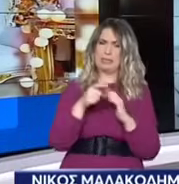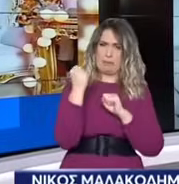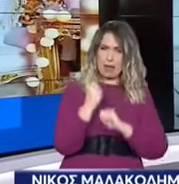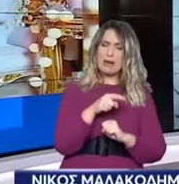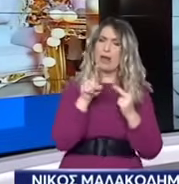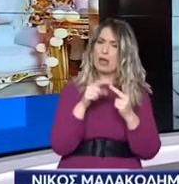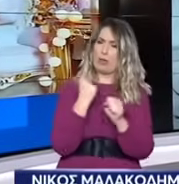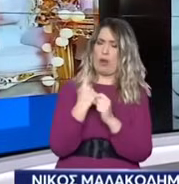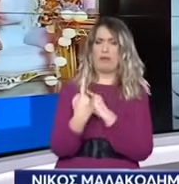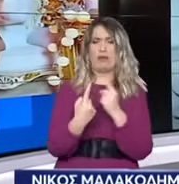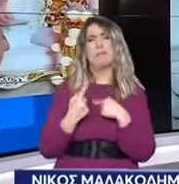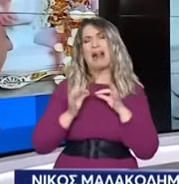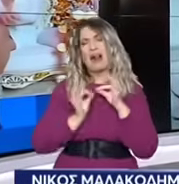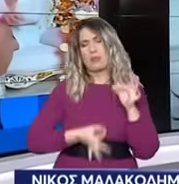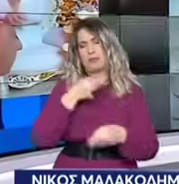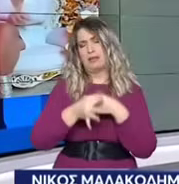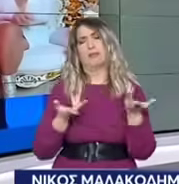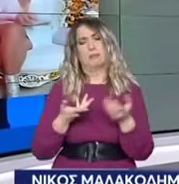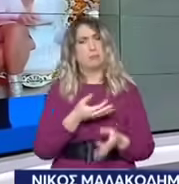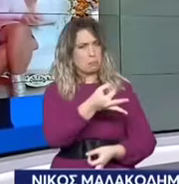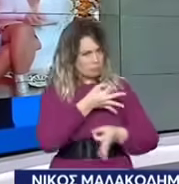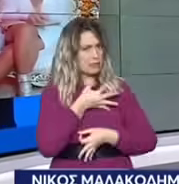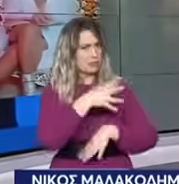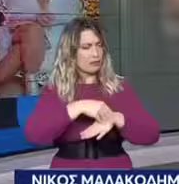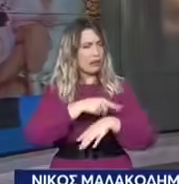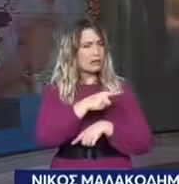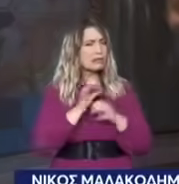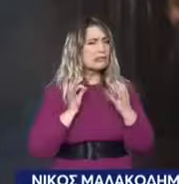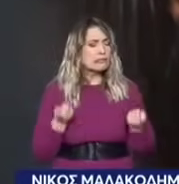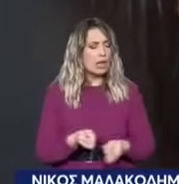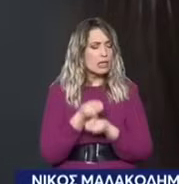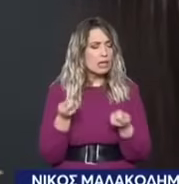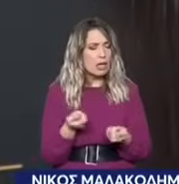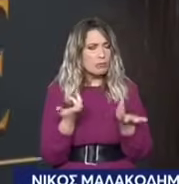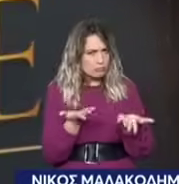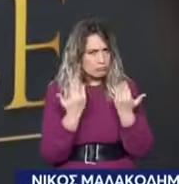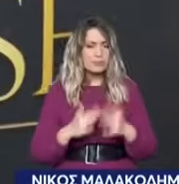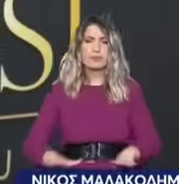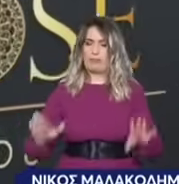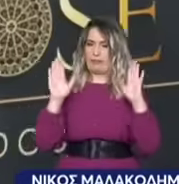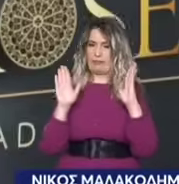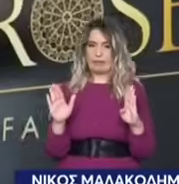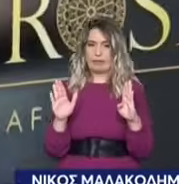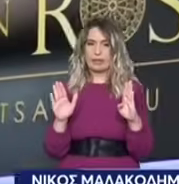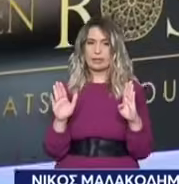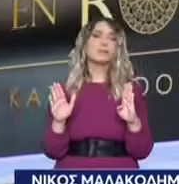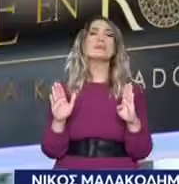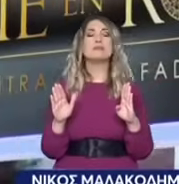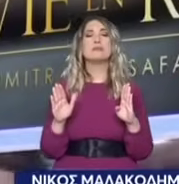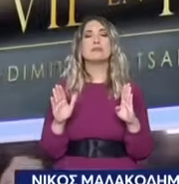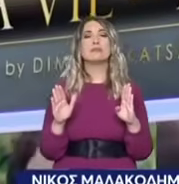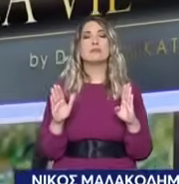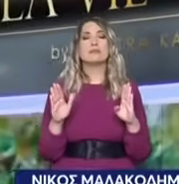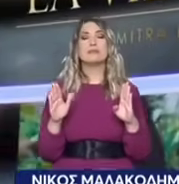λοιπόν? Τι έγινε λοιπόν με αυτόν τον άνθρωπο? Καταλάβαμε μετά από το τηλέφωνο